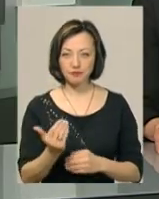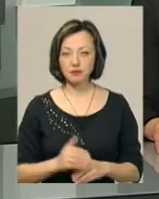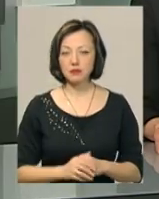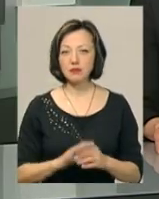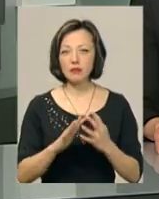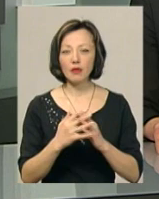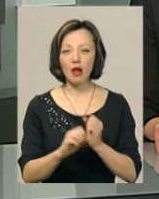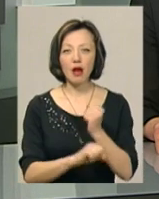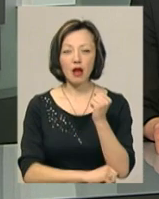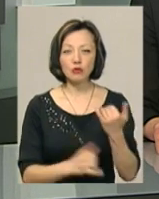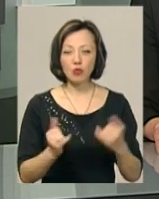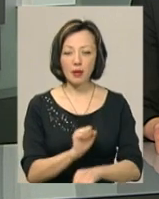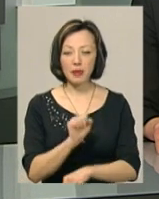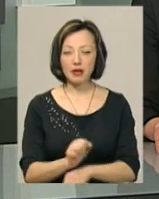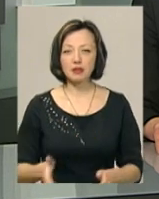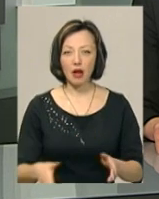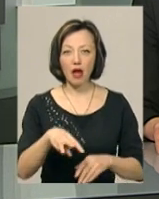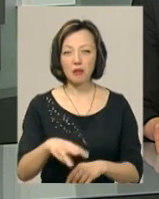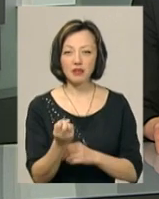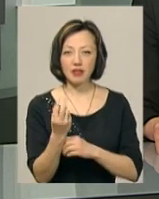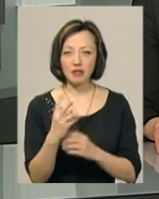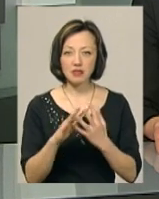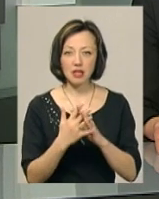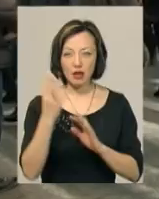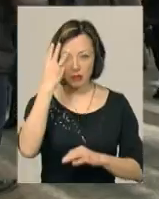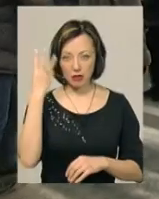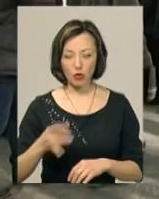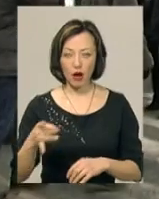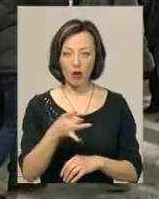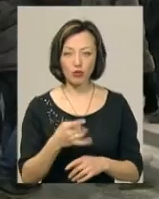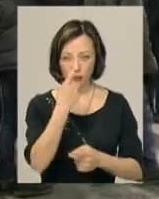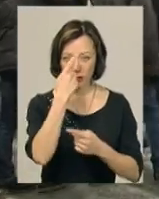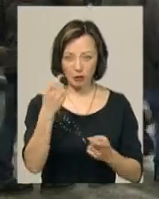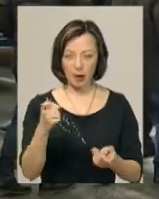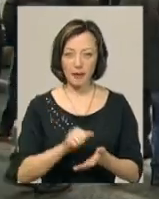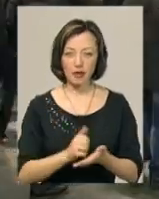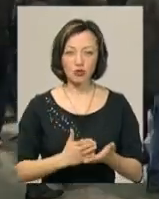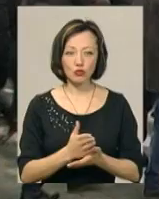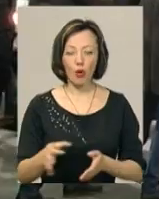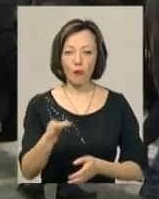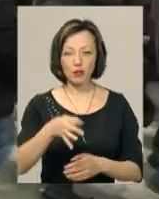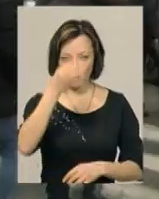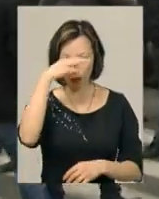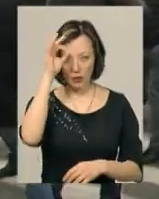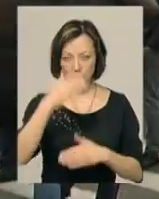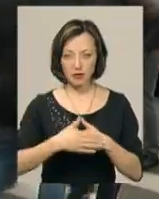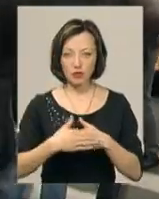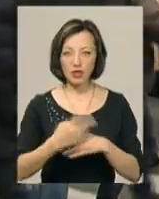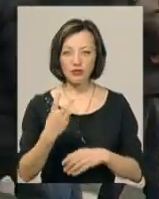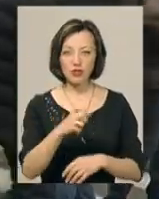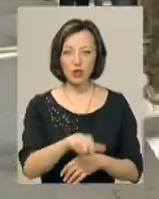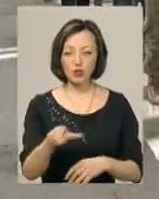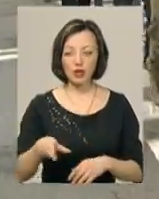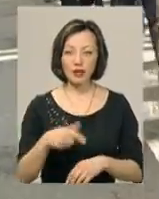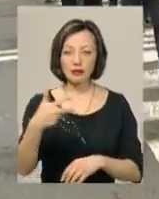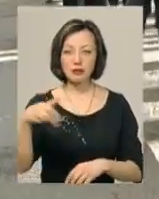Аграрії сьогодні перекрили трасу М-12 у селі Прибузьке Хмельницького району. Про це повідомляє прес-служба обласної поліції. Близько 200 людей